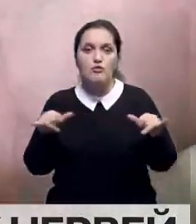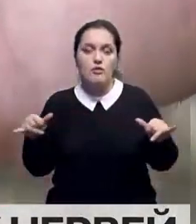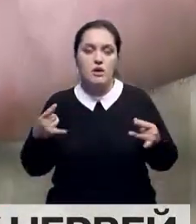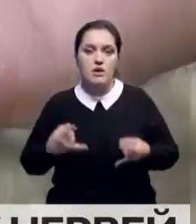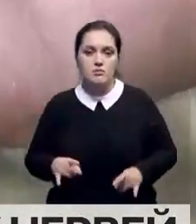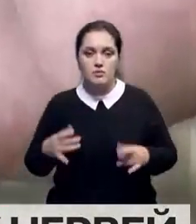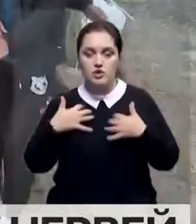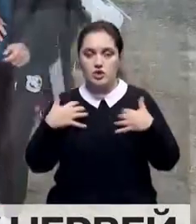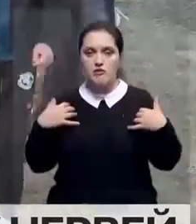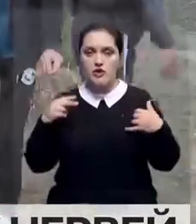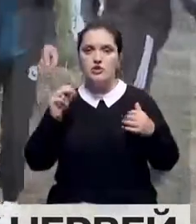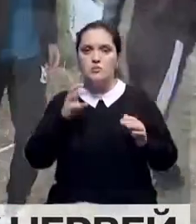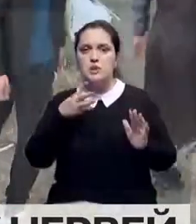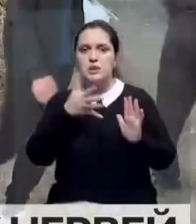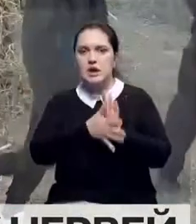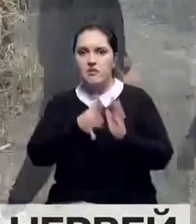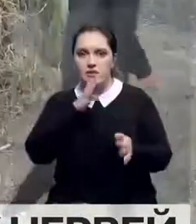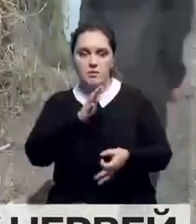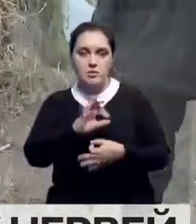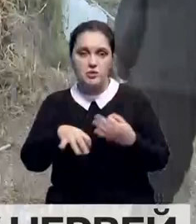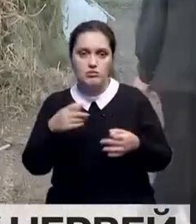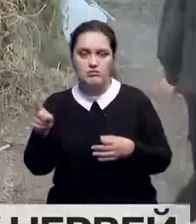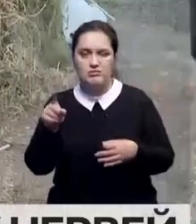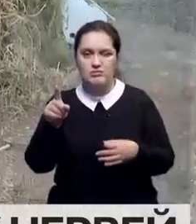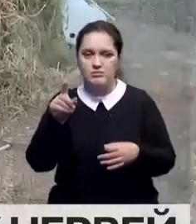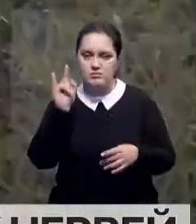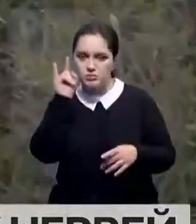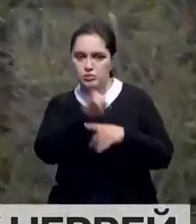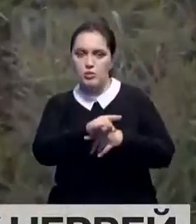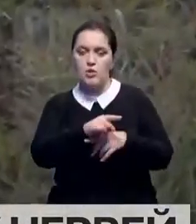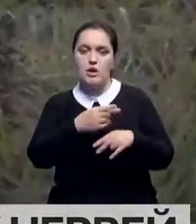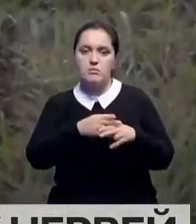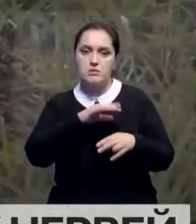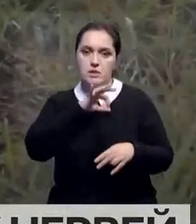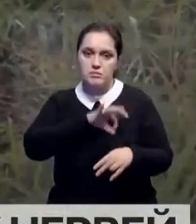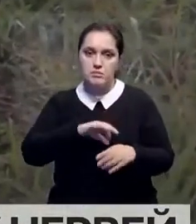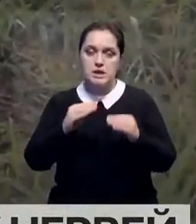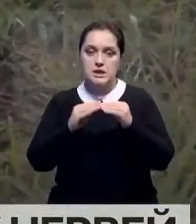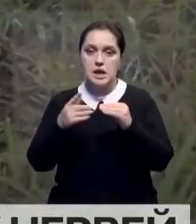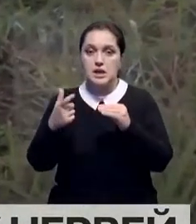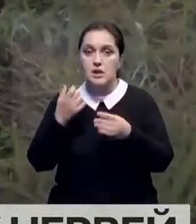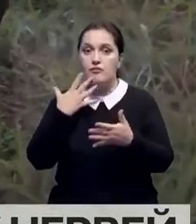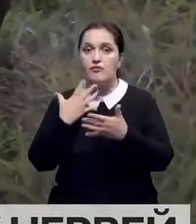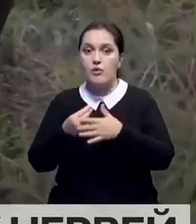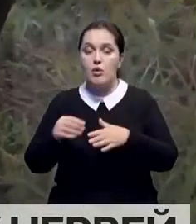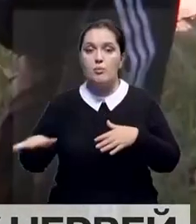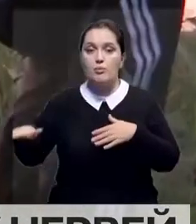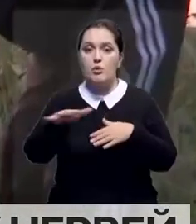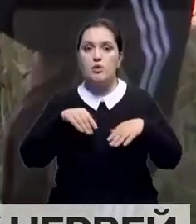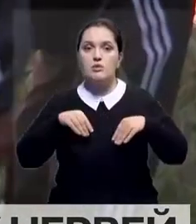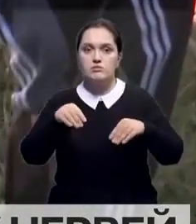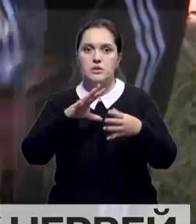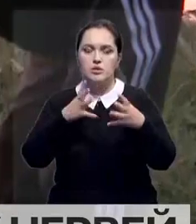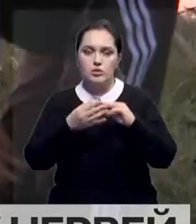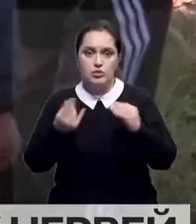скота, чем тратить время впустую. Но уговором Мархабат не поддался. Применил биогумус на 10 гектарах своего поля. Итог очень